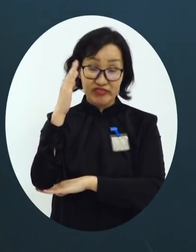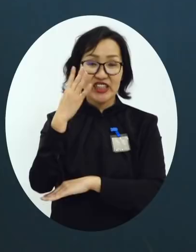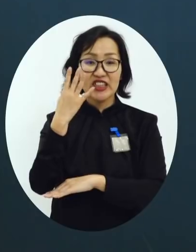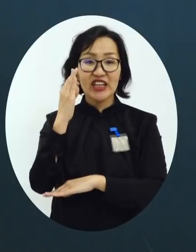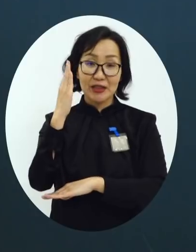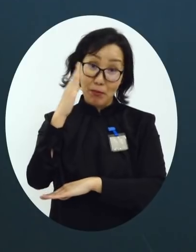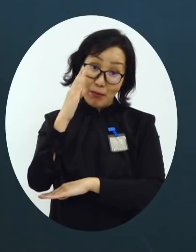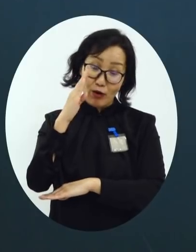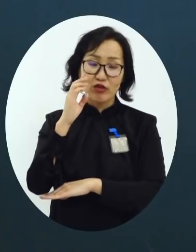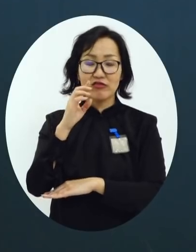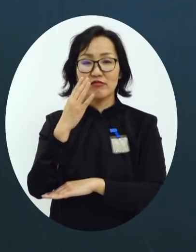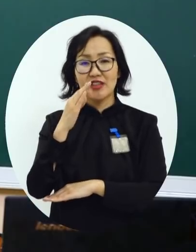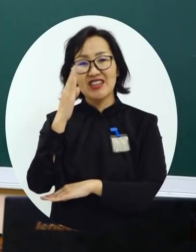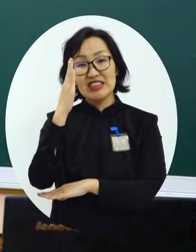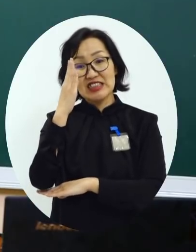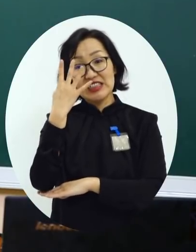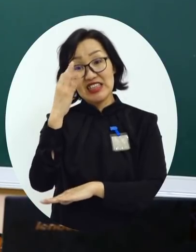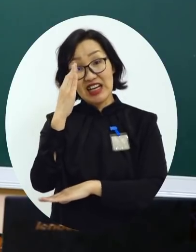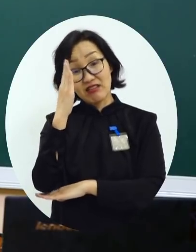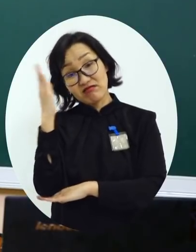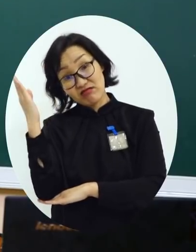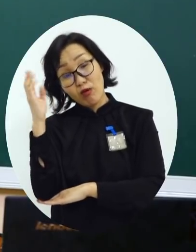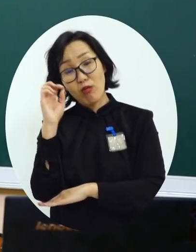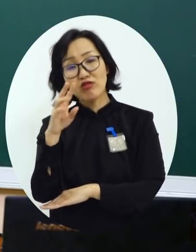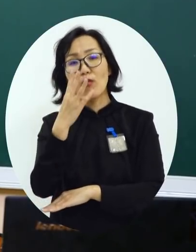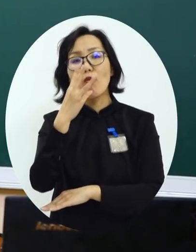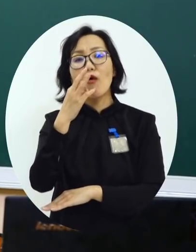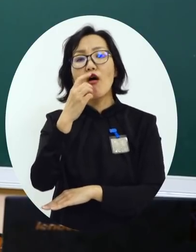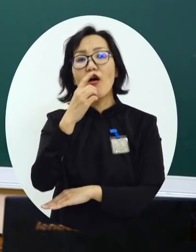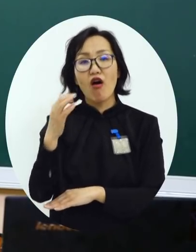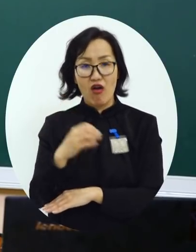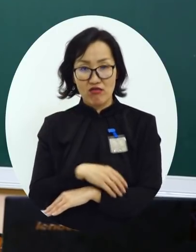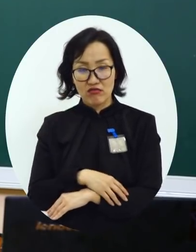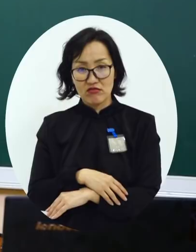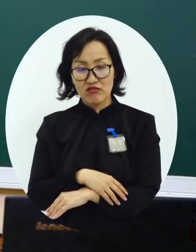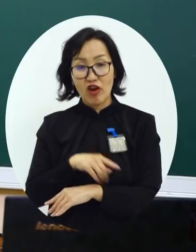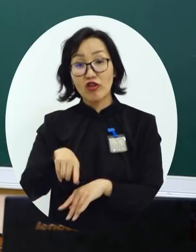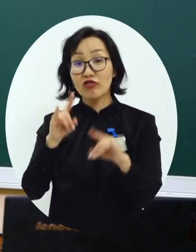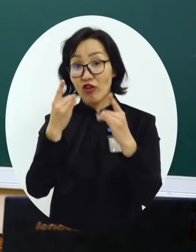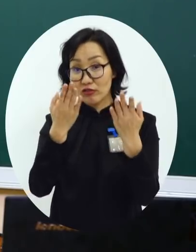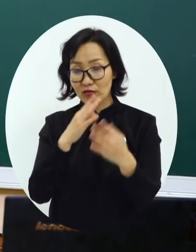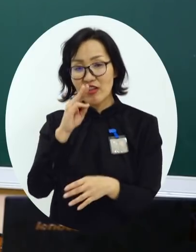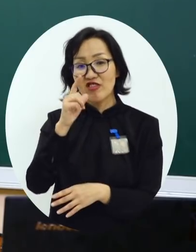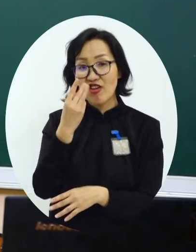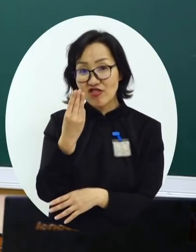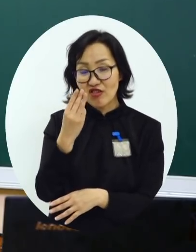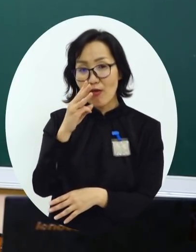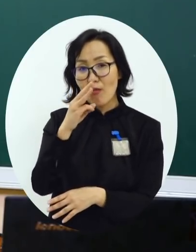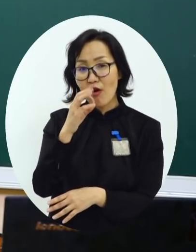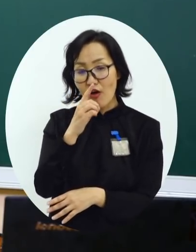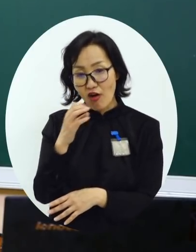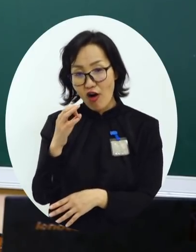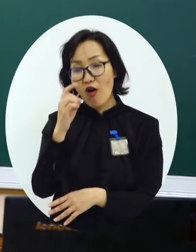Мохоо 90 градусаас их. За тэгвэл бүгдээ тоглоё шүү. Тэгш,